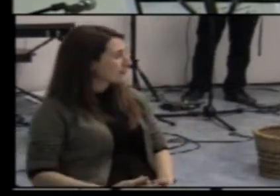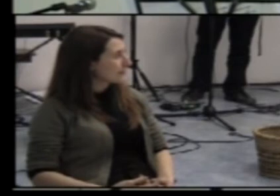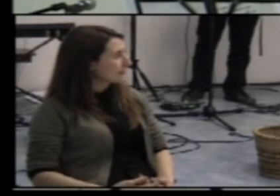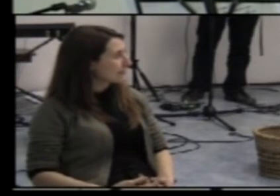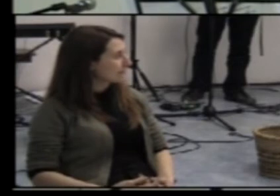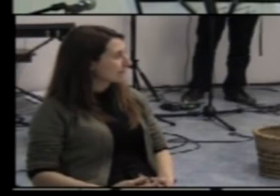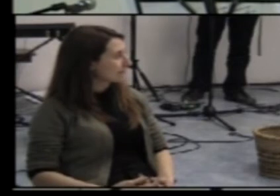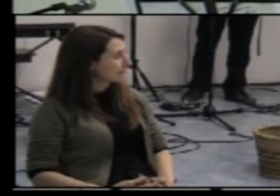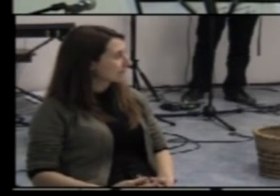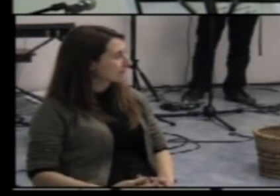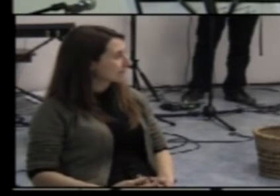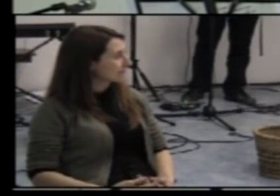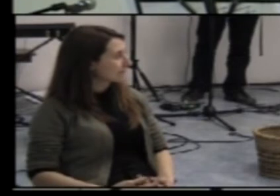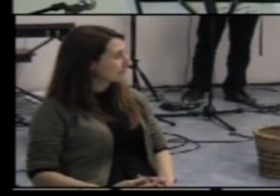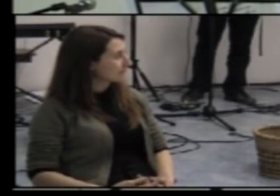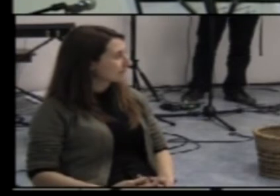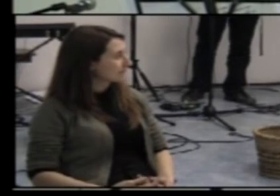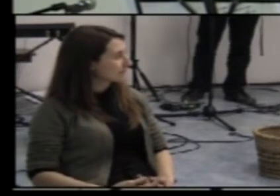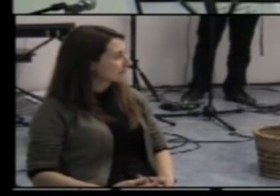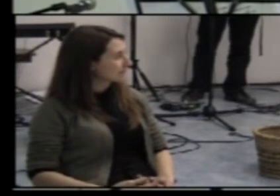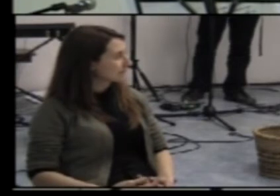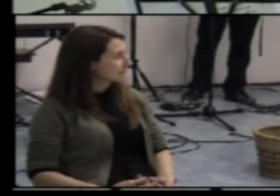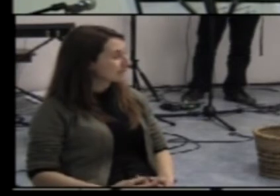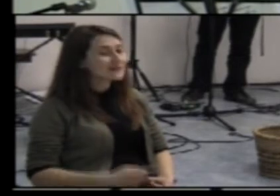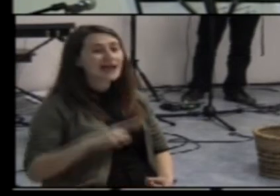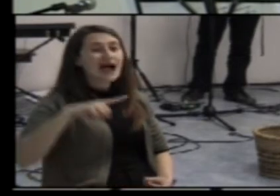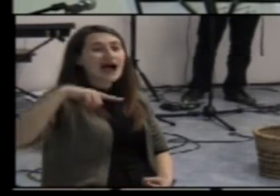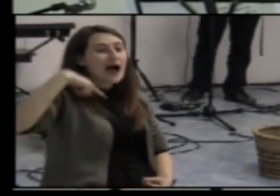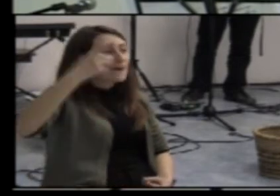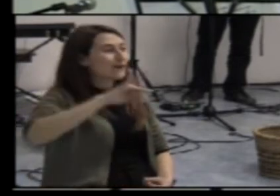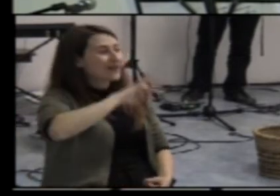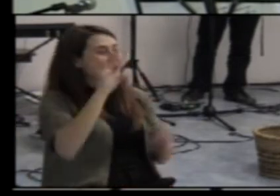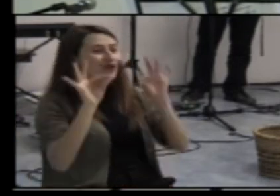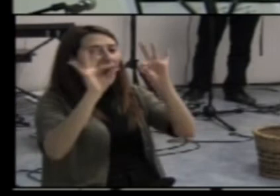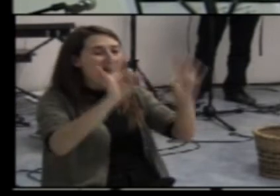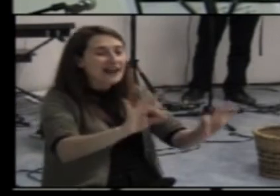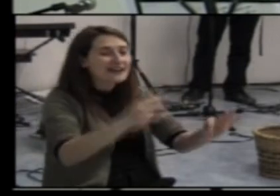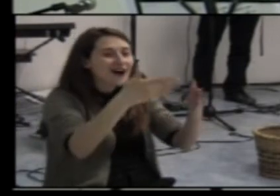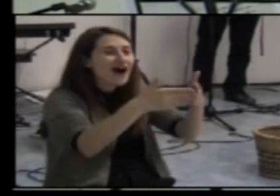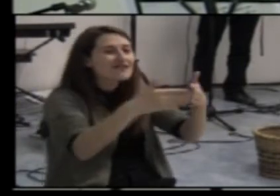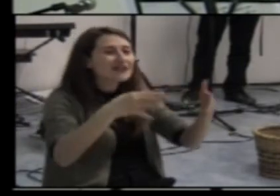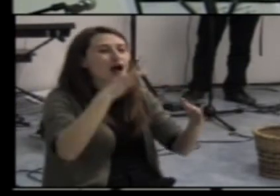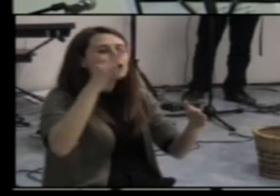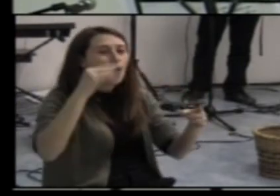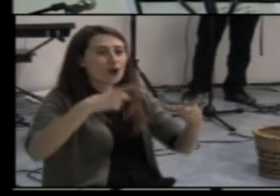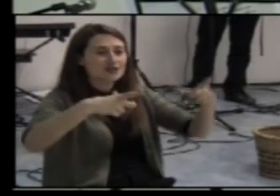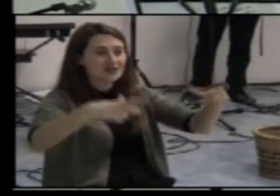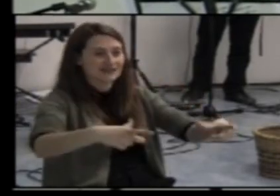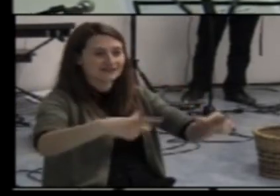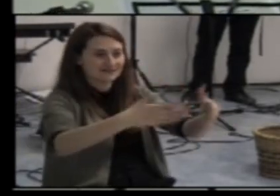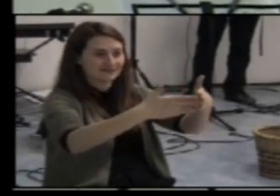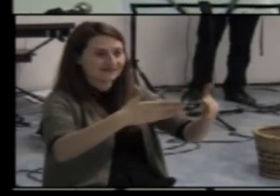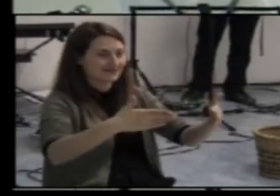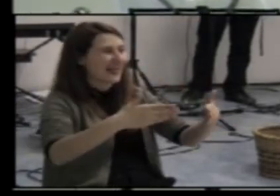E allora poi cosa fa? Poi arriva con una fettina di dolci. Un bel tiramisù alla crema che a me